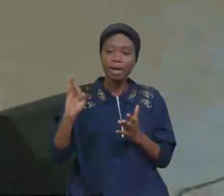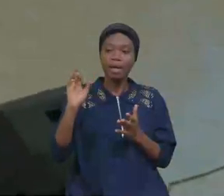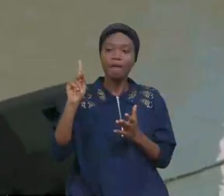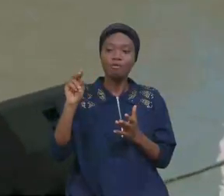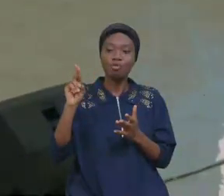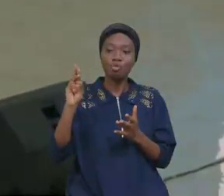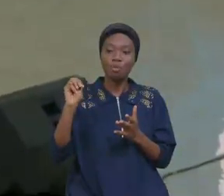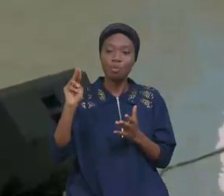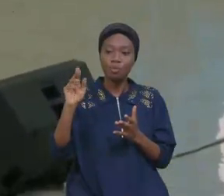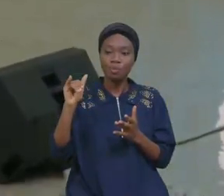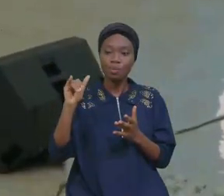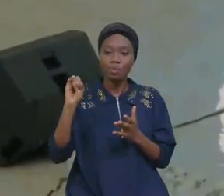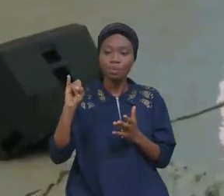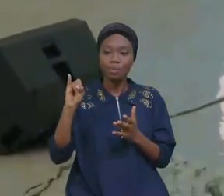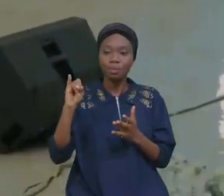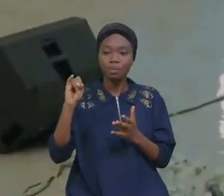pour mourir.